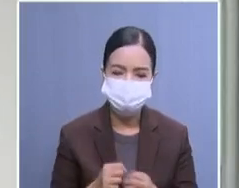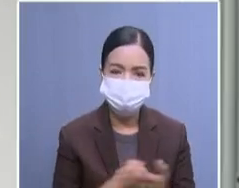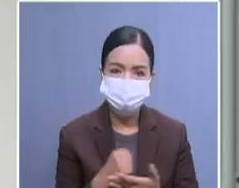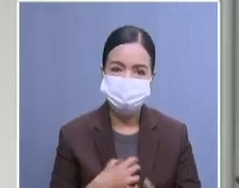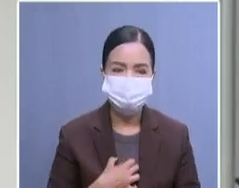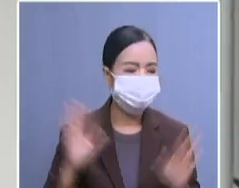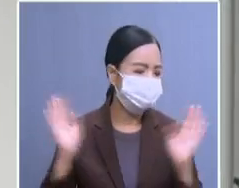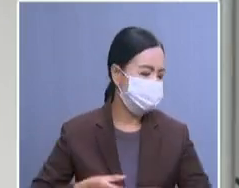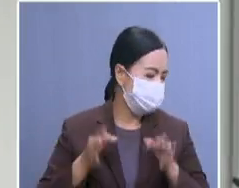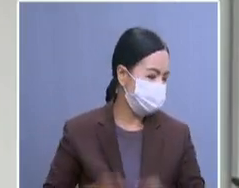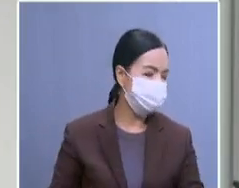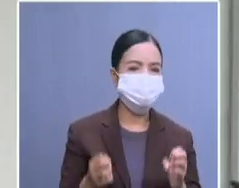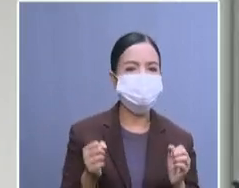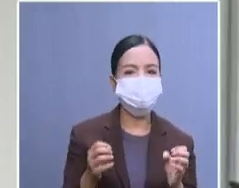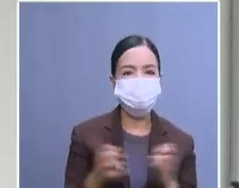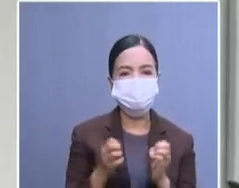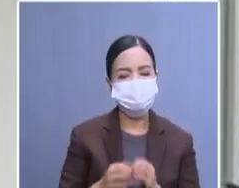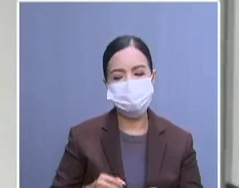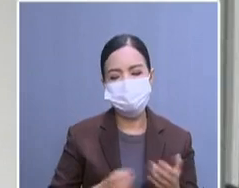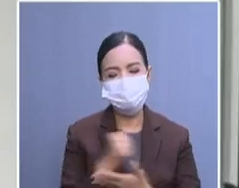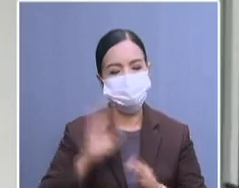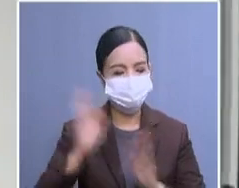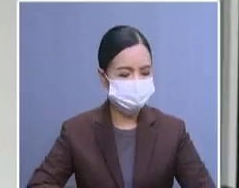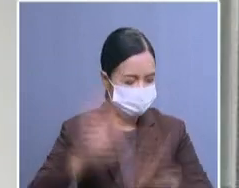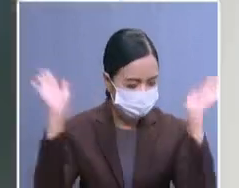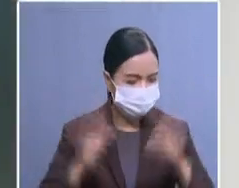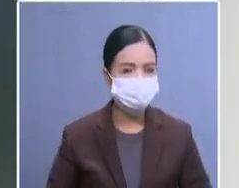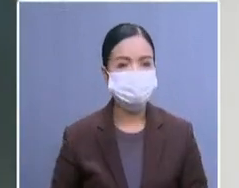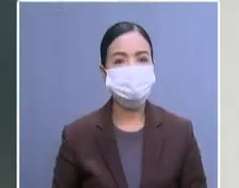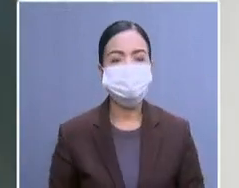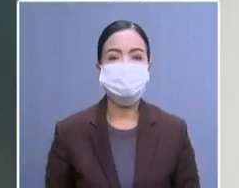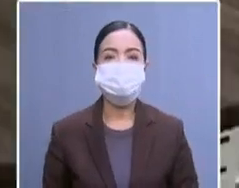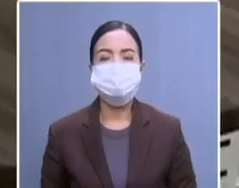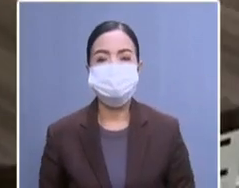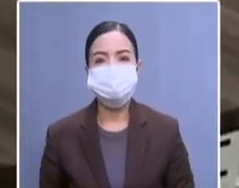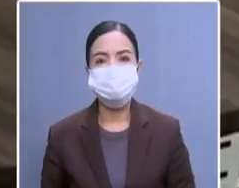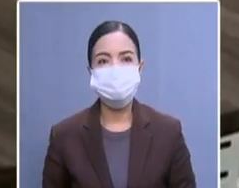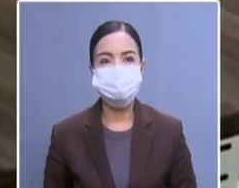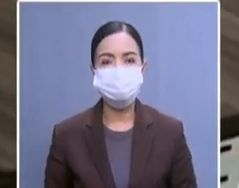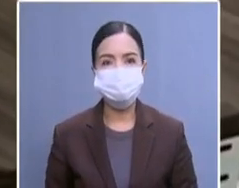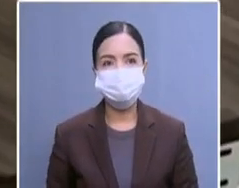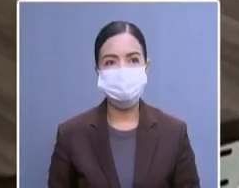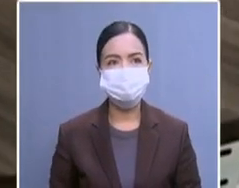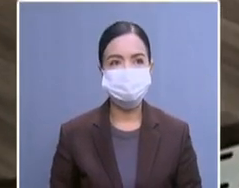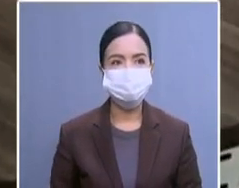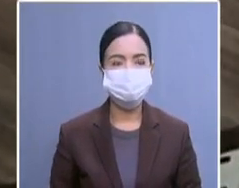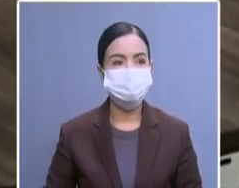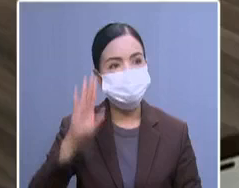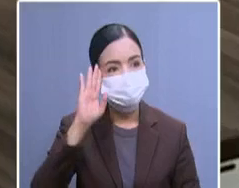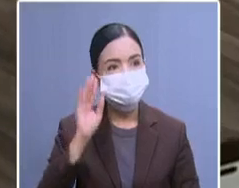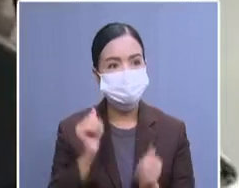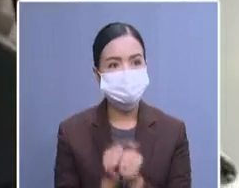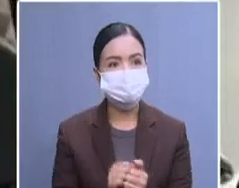ตัดสินใจแล้วครับ คือเลิกเลย เลิกเลยครับ ทางด้านของรักษาการผู้บังคับการตำรวจภู